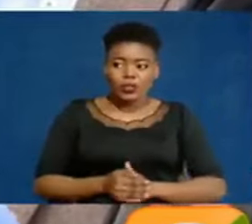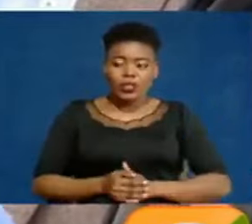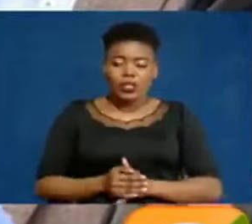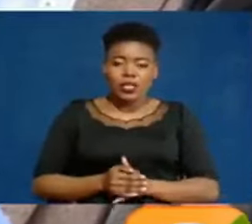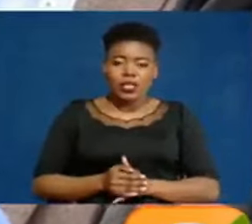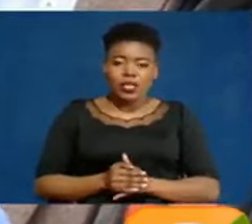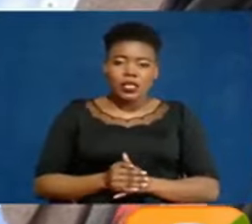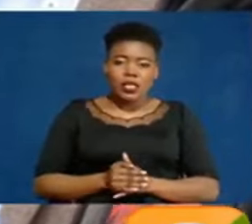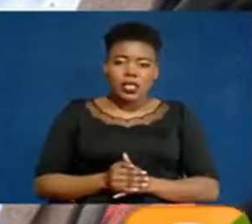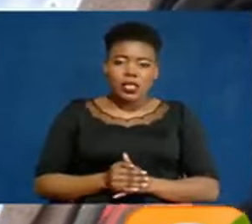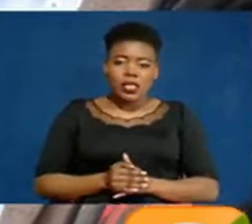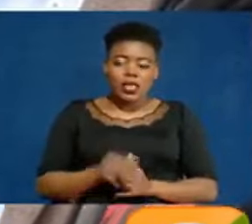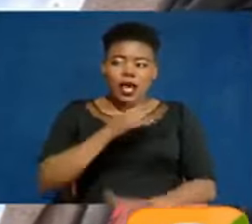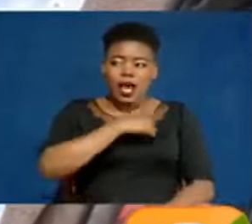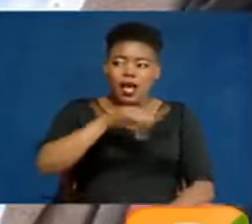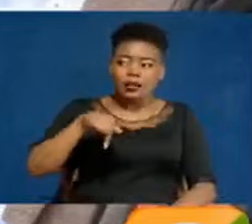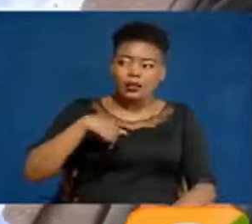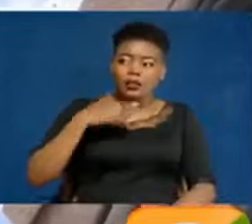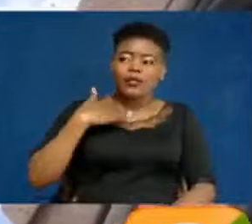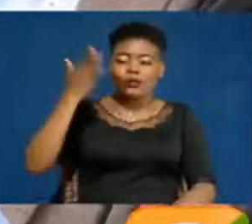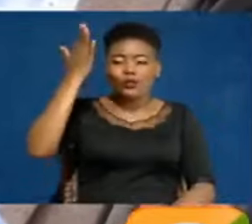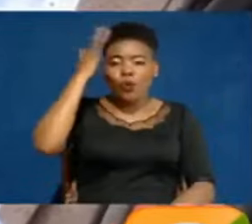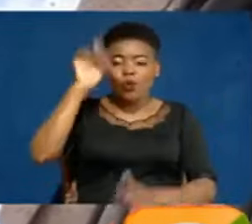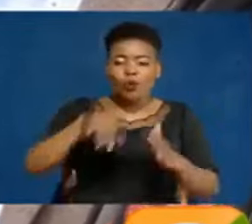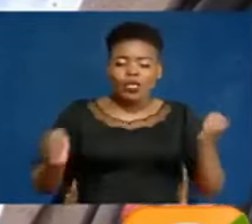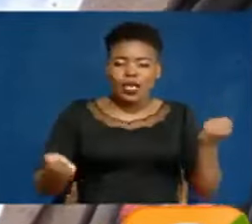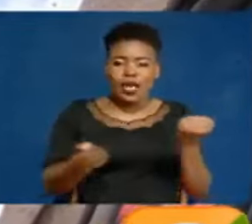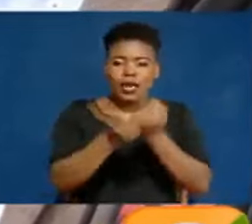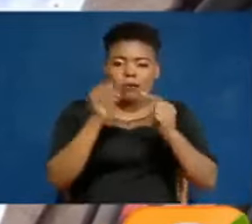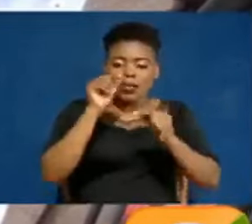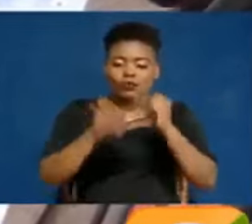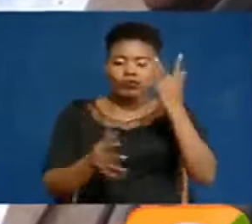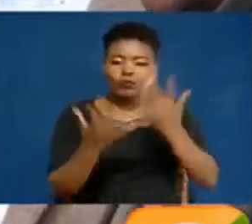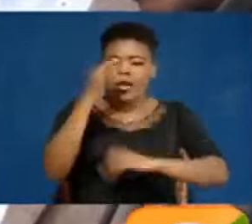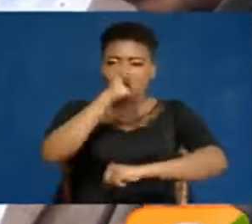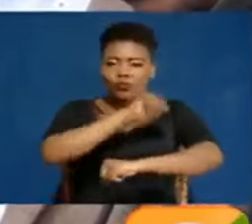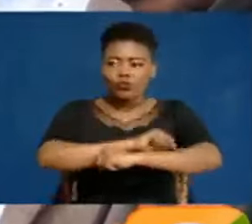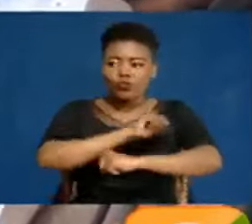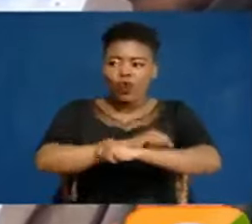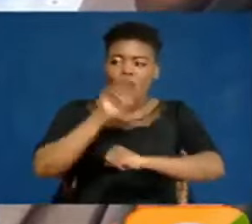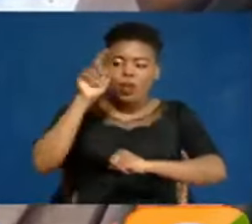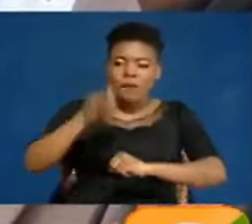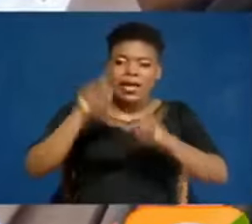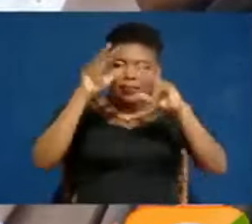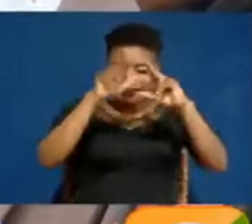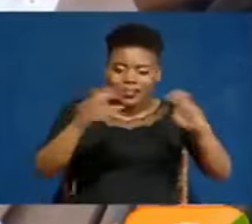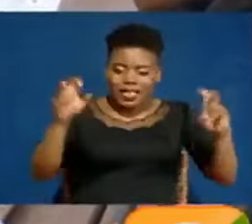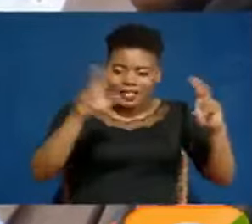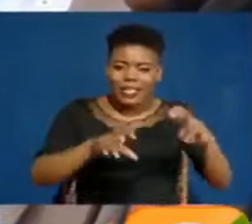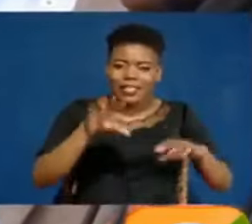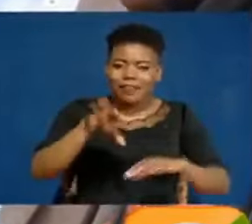we establish what actually happened. We must find out what happened.